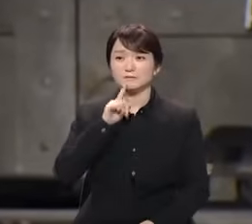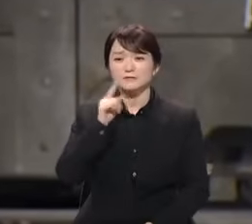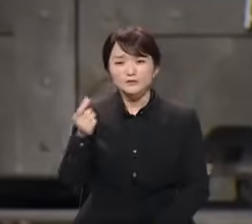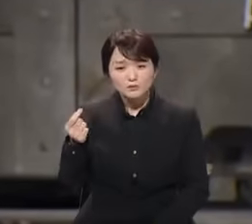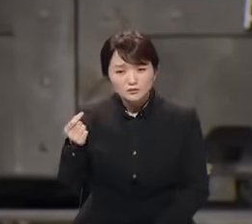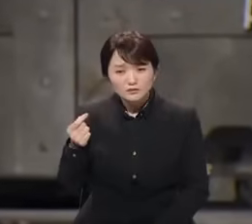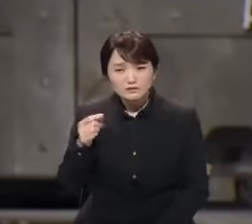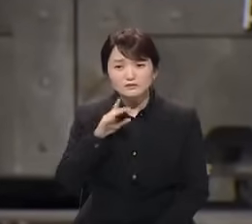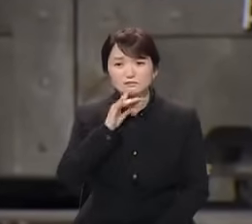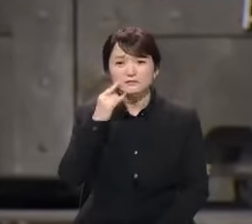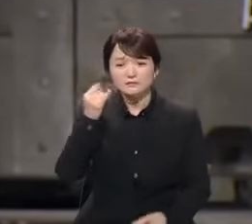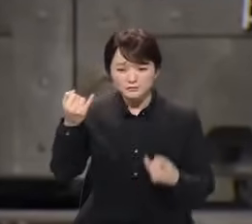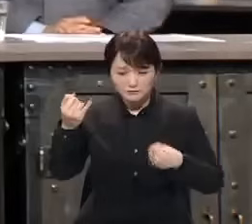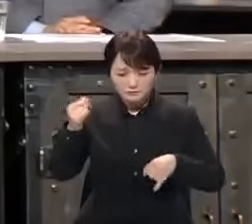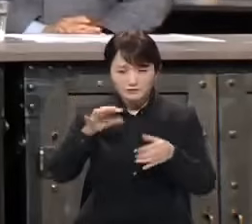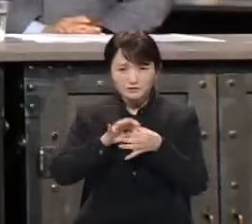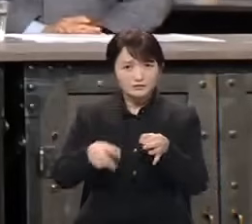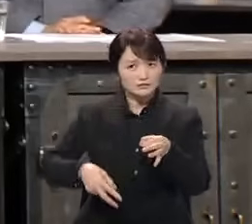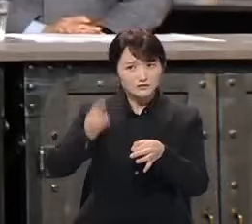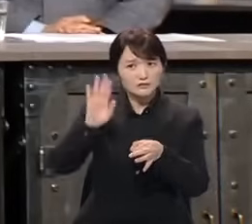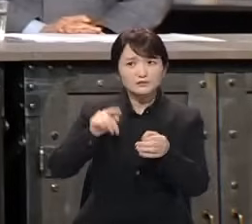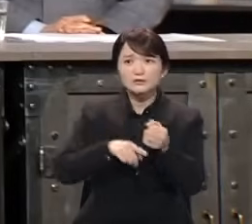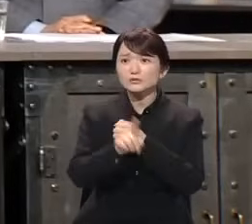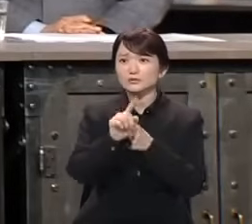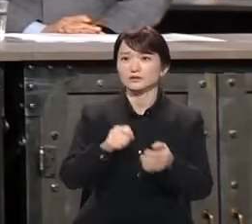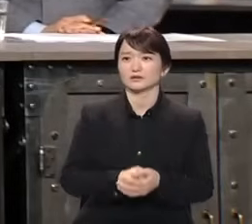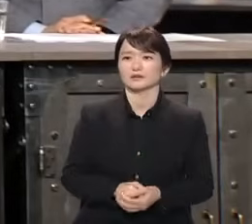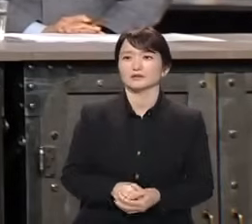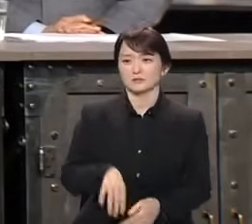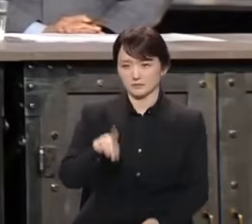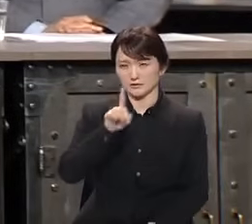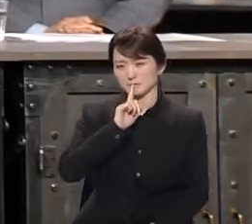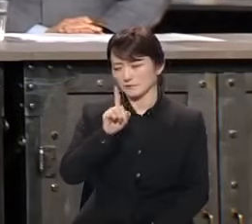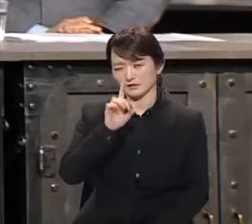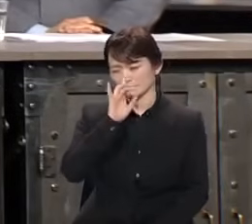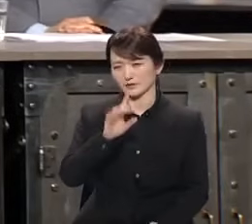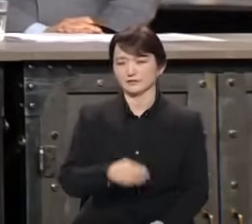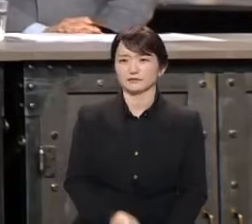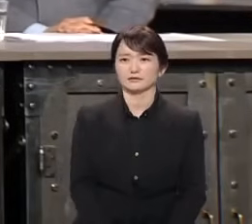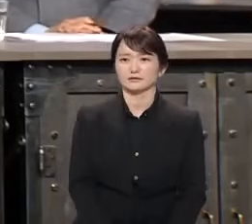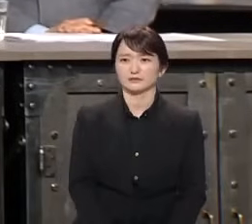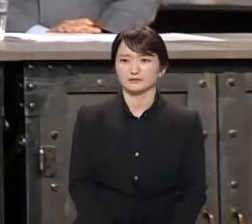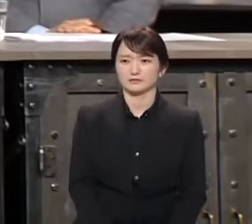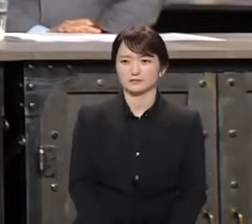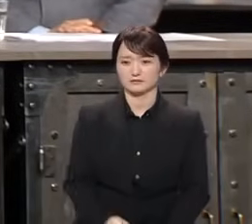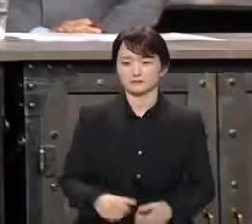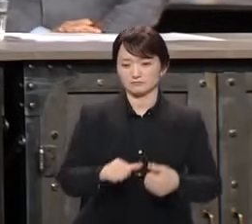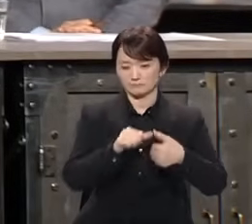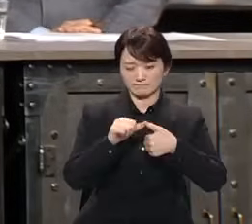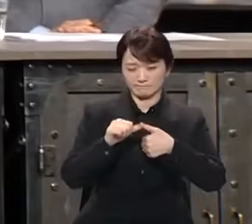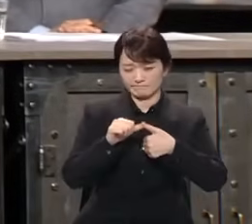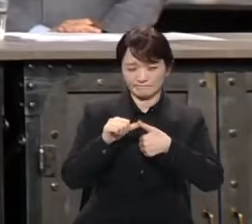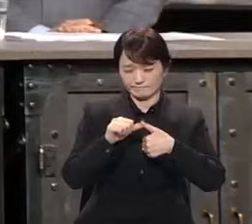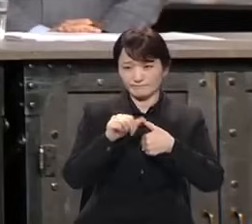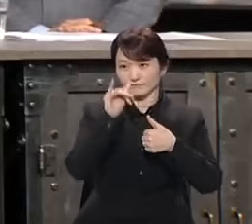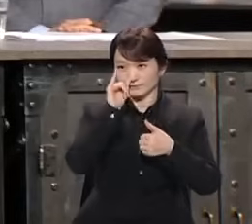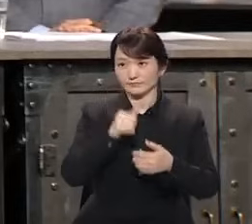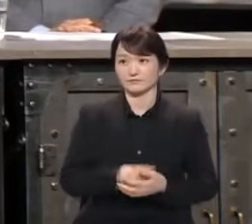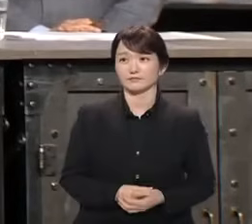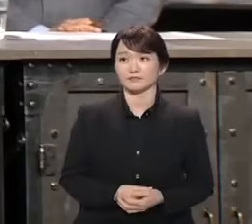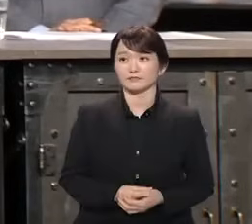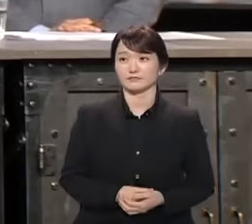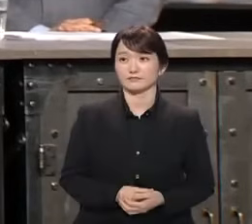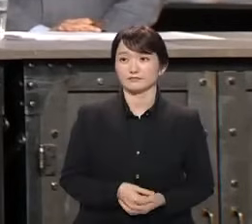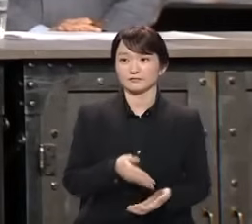자를 안 한다고 나만 이상한 사람 만드는 거야, 둘이. 먼저 얘기가 맞는다는 거예요, 먼저. 그래서 기싸움 시기라 이 말입니다, 기싸움에서. 아, 기싸움. 네. 그거는